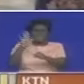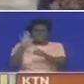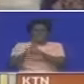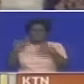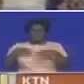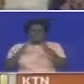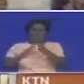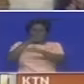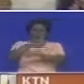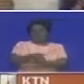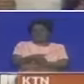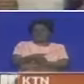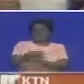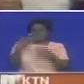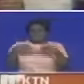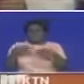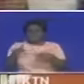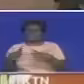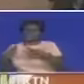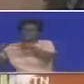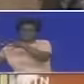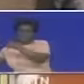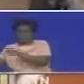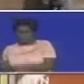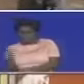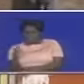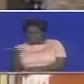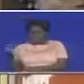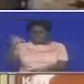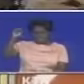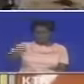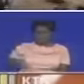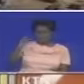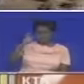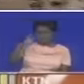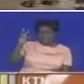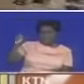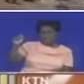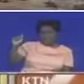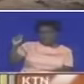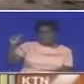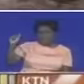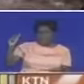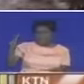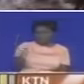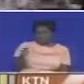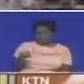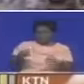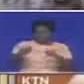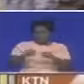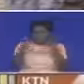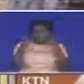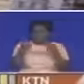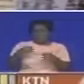kiasi chake. Watu hao walikuwa wanatoroka vita vinavyoendelea katika mji wa Malakala. Mapigano yalizuka Sudan